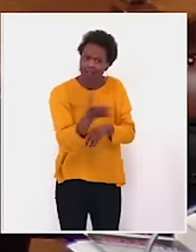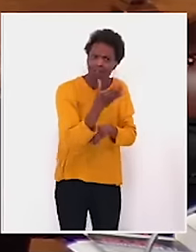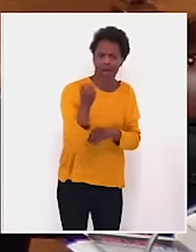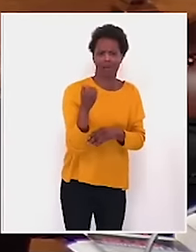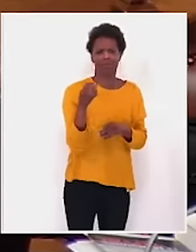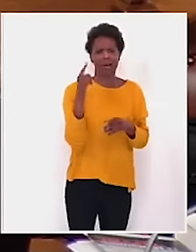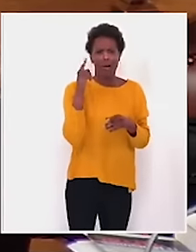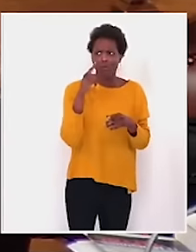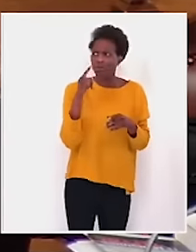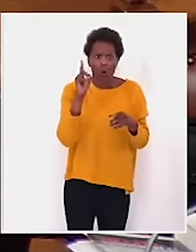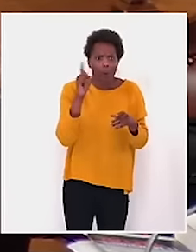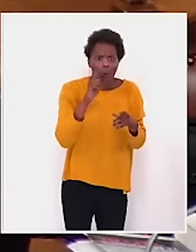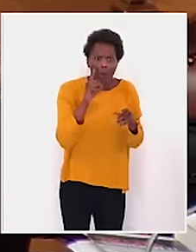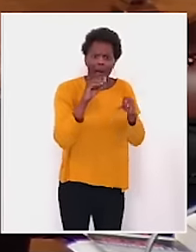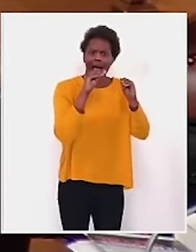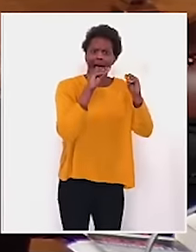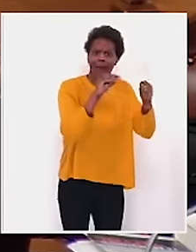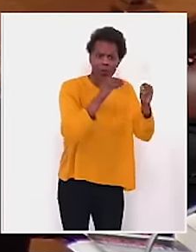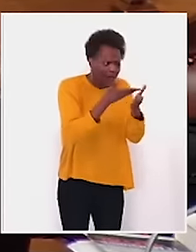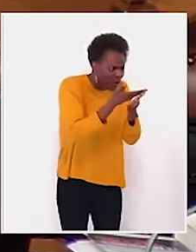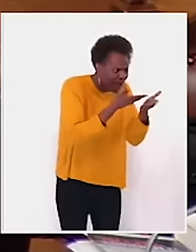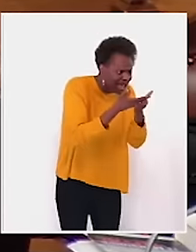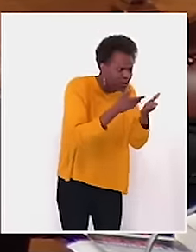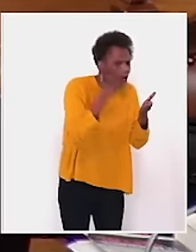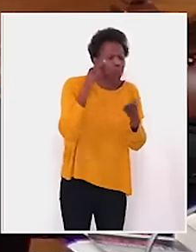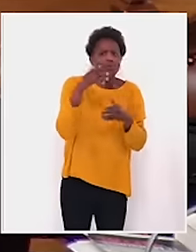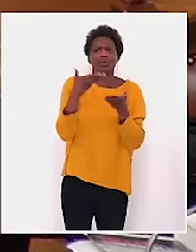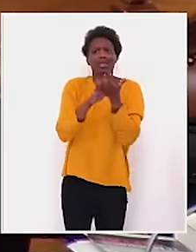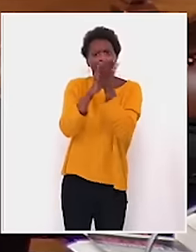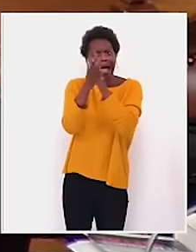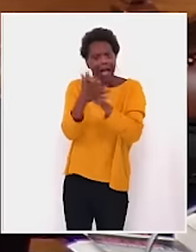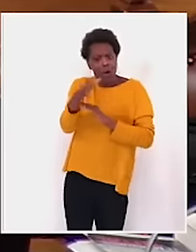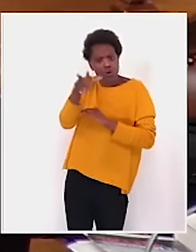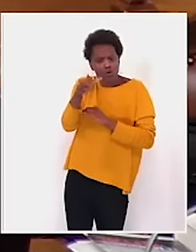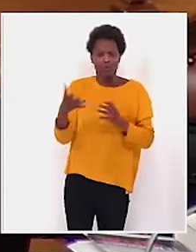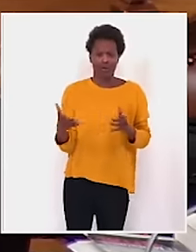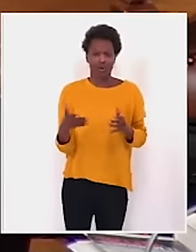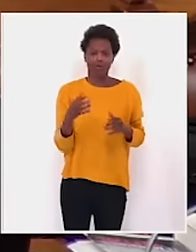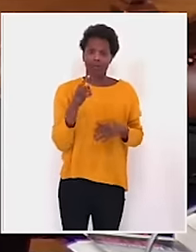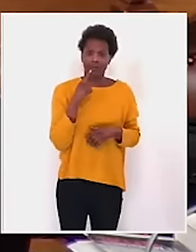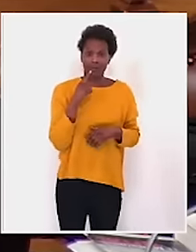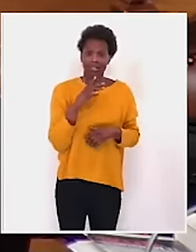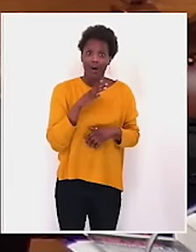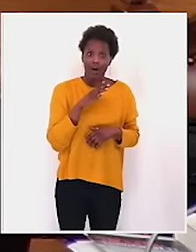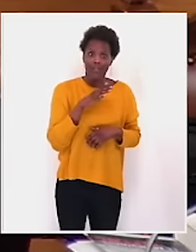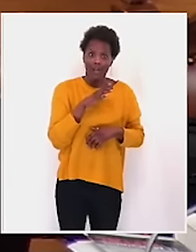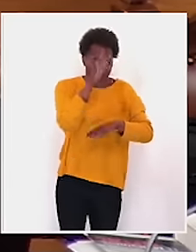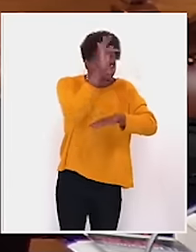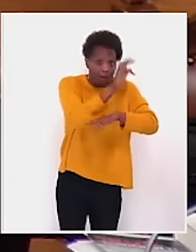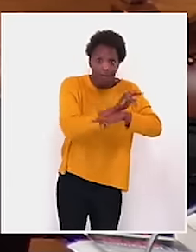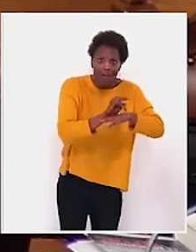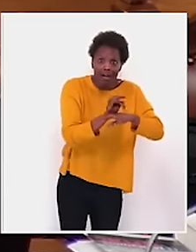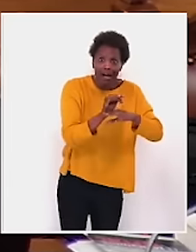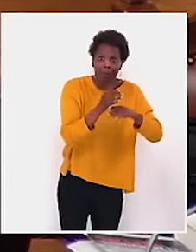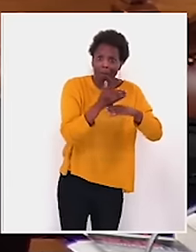cet entresol-là qui pourrait devenir des logements. Donc ça, c'est une piste de travail. Ils ont des plans, il y a tout ce qu'il faut pour rendre réalisable cette perspective-là.